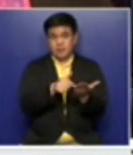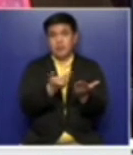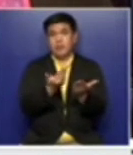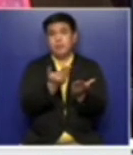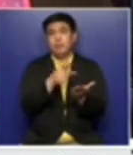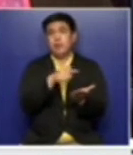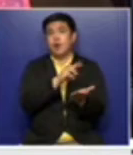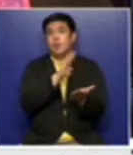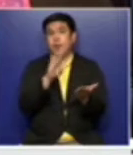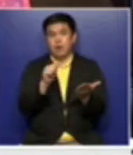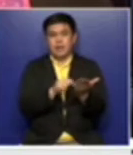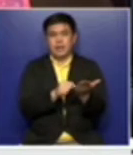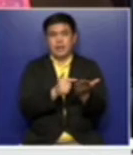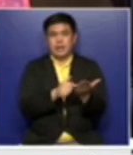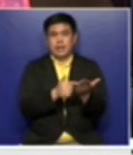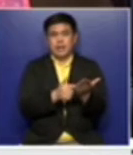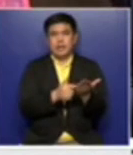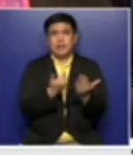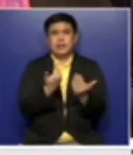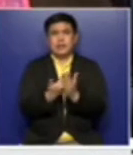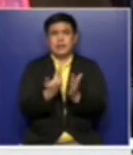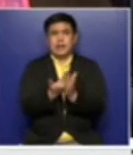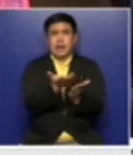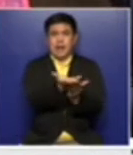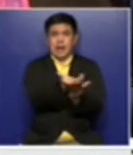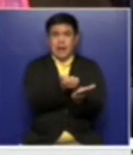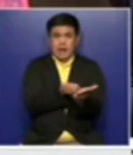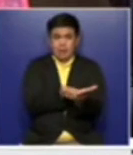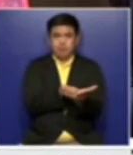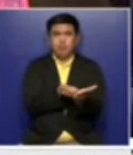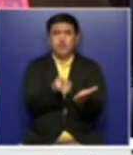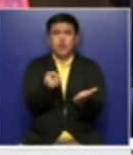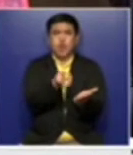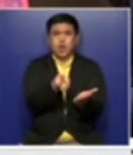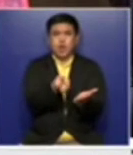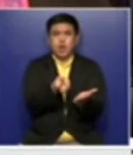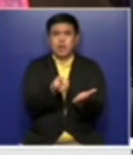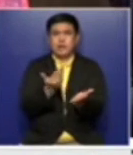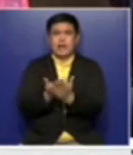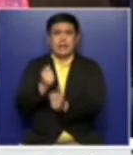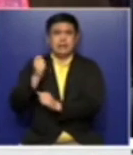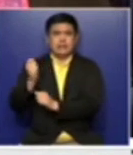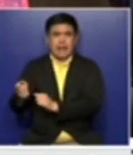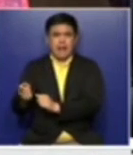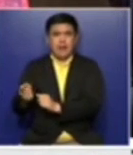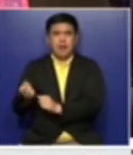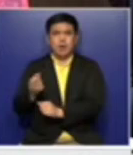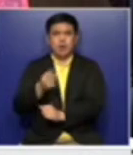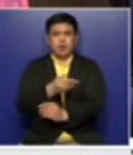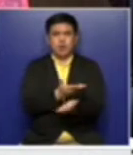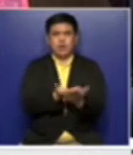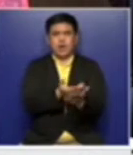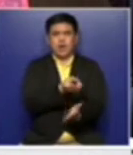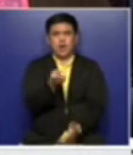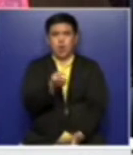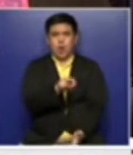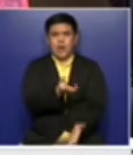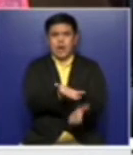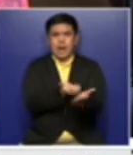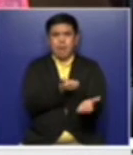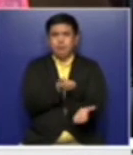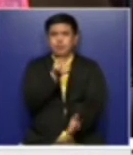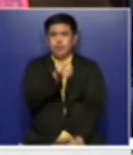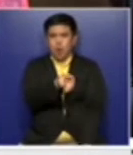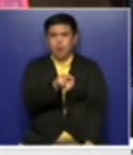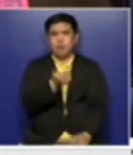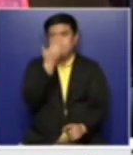เป็นงบประมาณที่รายรับจะน้อยกว่ารายจ่าย 623,000 ล้านบาทโดยรัฐบาลจะต้องกู้